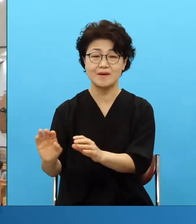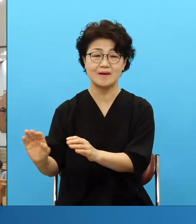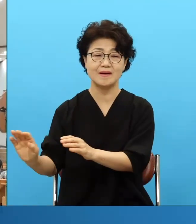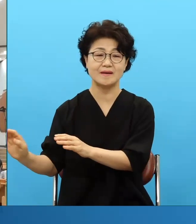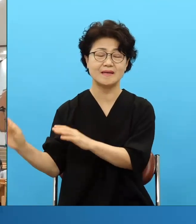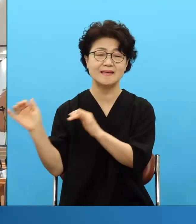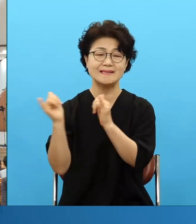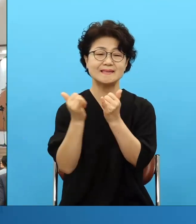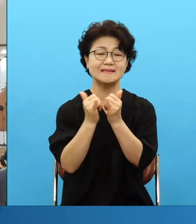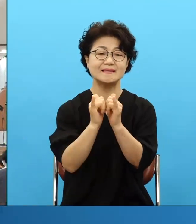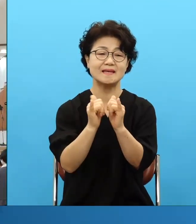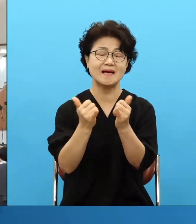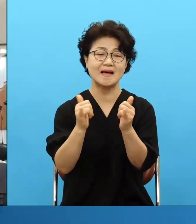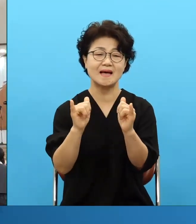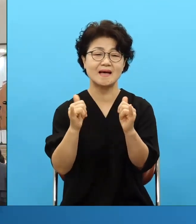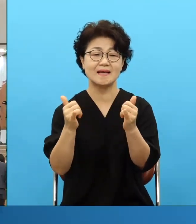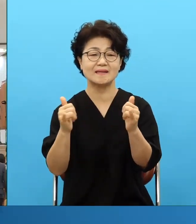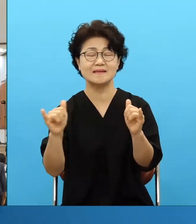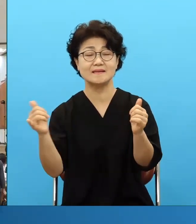잃어버린